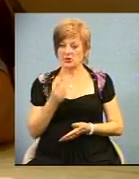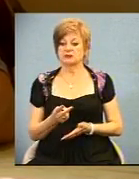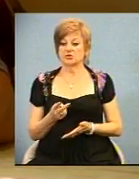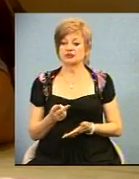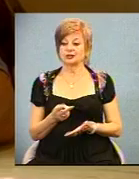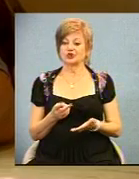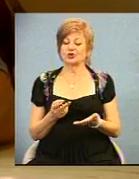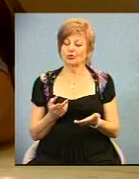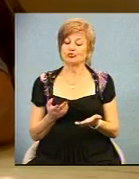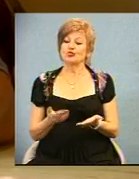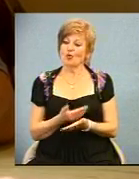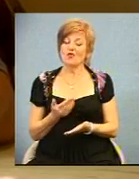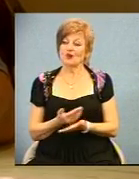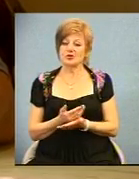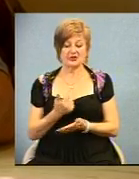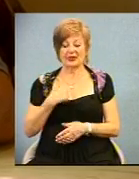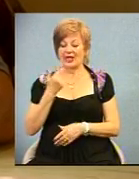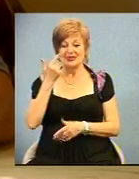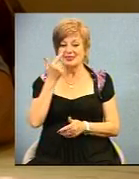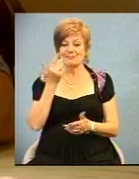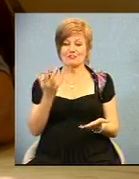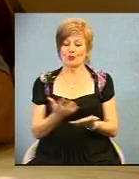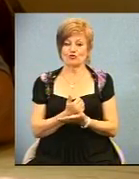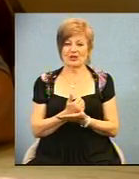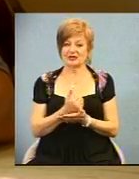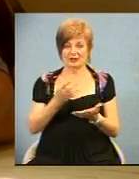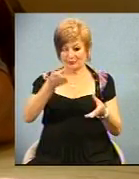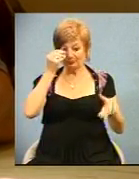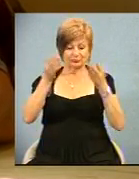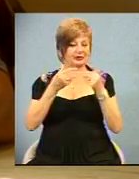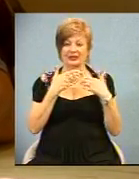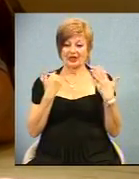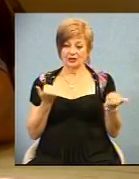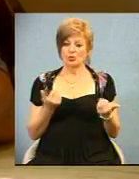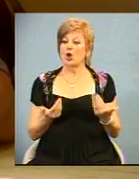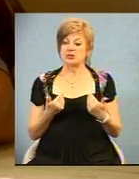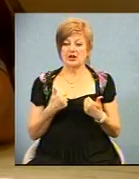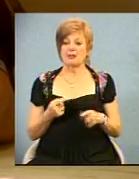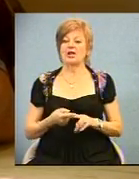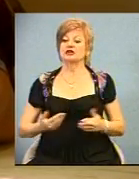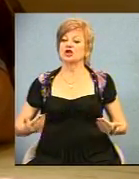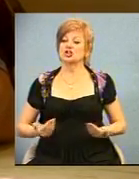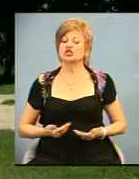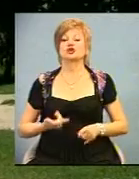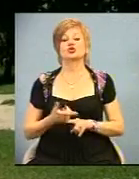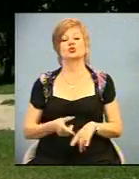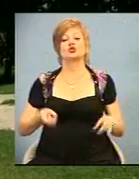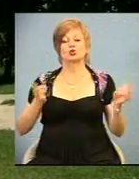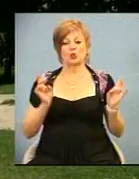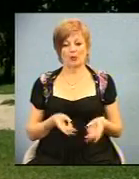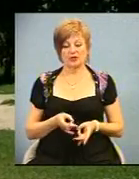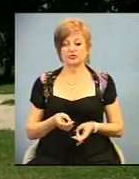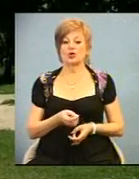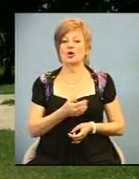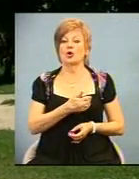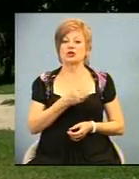не обізнана. Громадянка получається. Вот, а для мене це життєво необхідно. Можливість